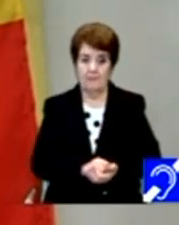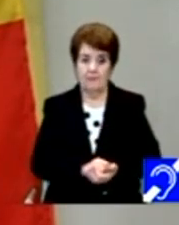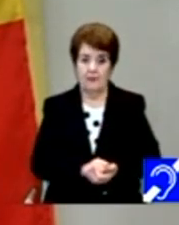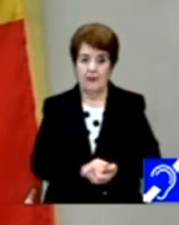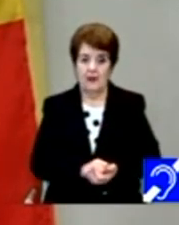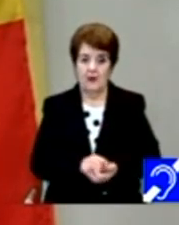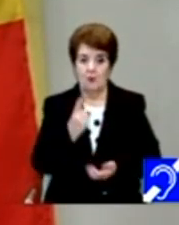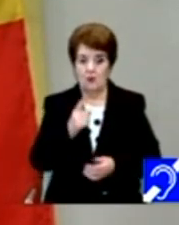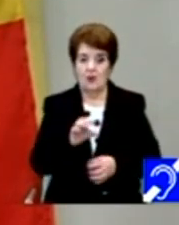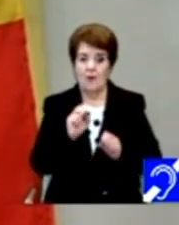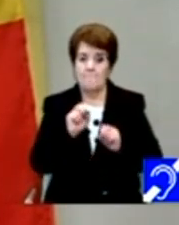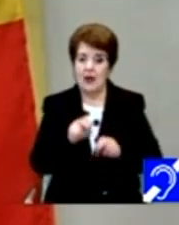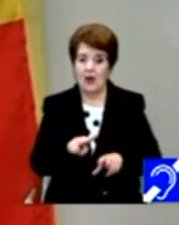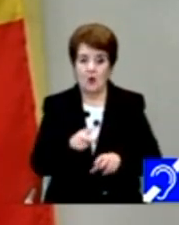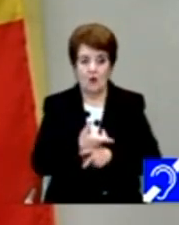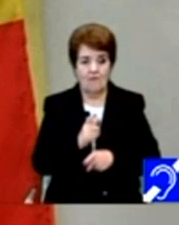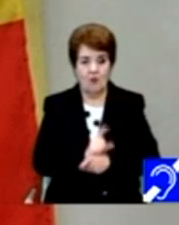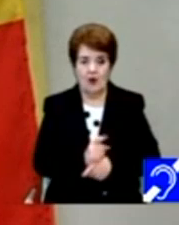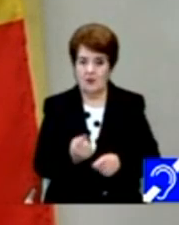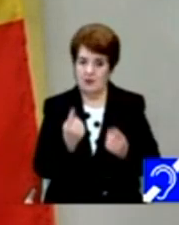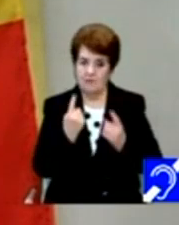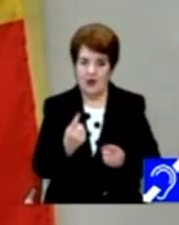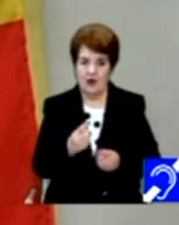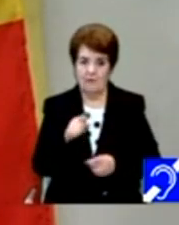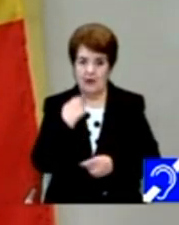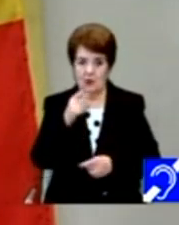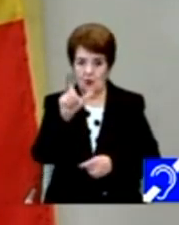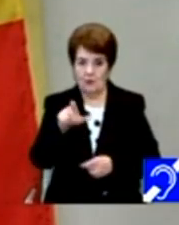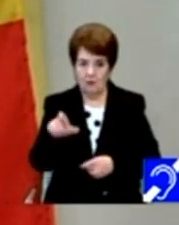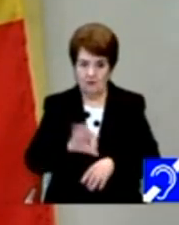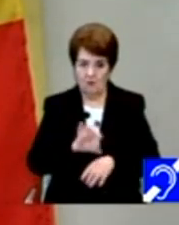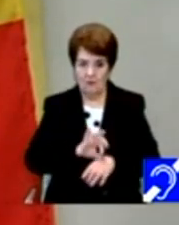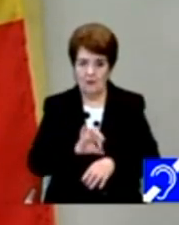un pericol foarte mare pentru pacienții care